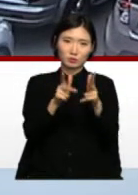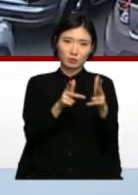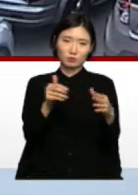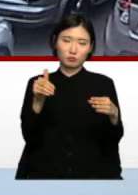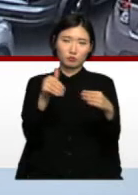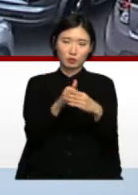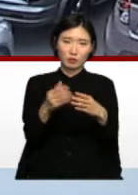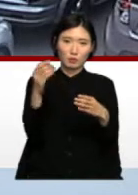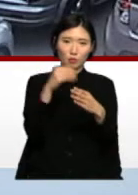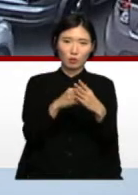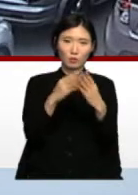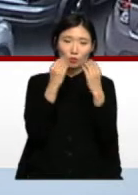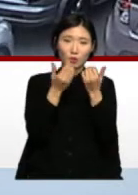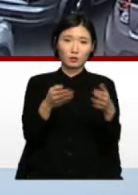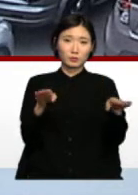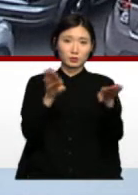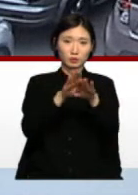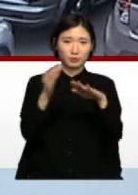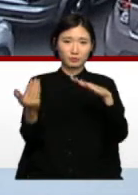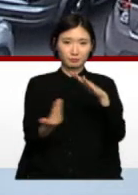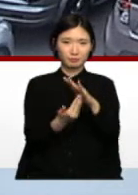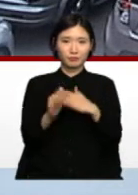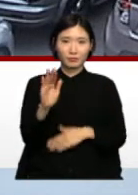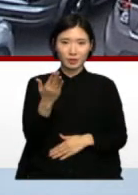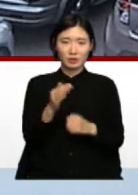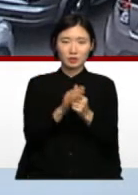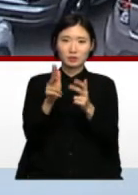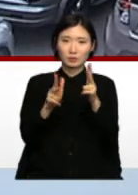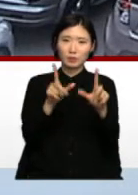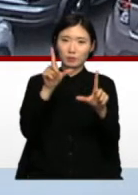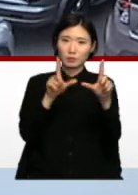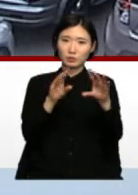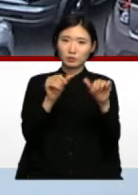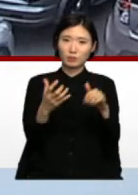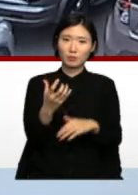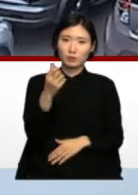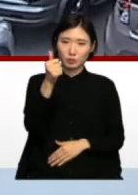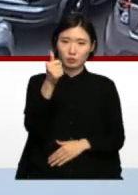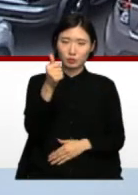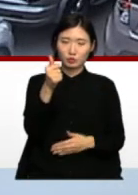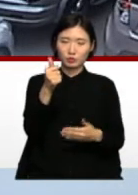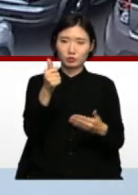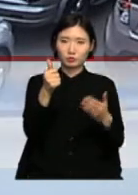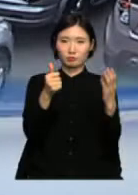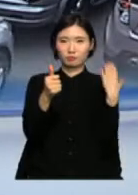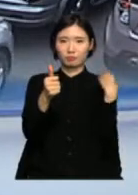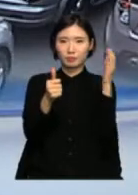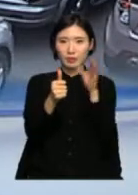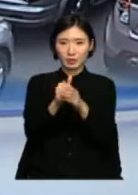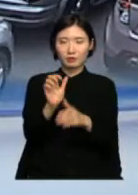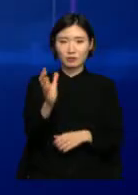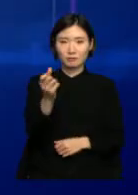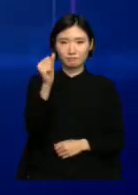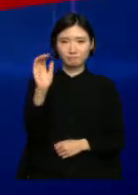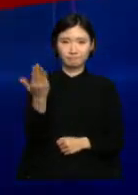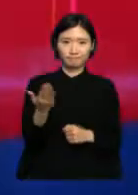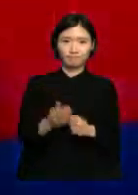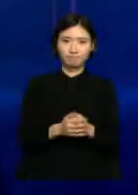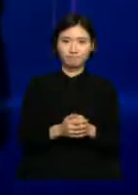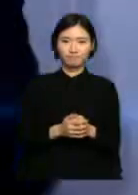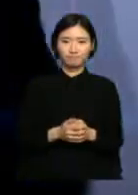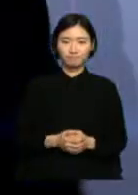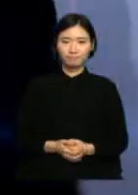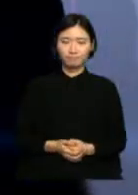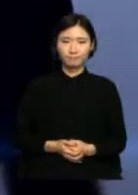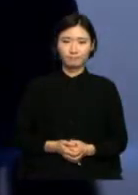가미된 복합시설로 꾸며집니다. 이제 사업의 향방은 토지 소유자들의 손에 달렸습니다. 보도에 조성엽 기자입니다.